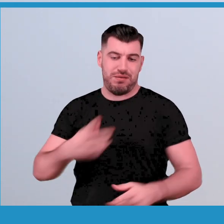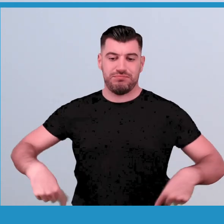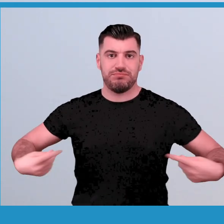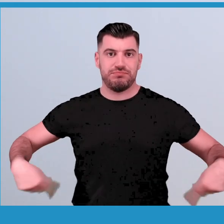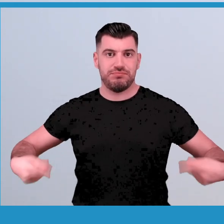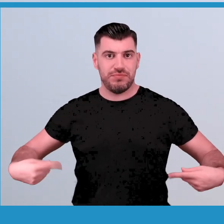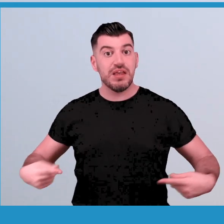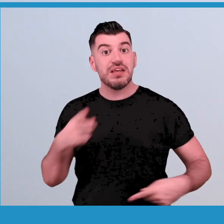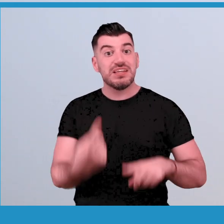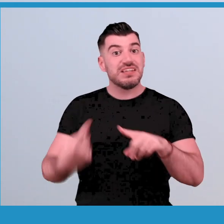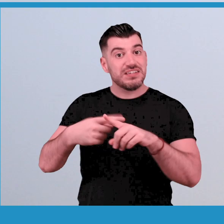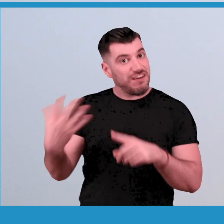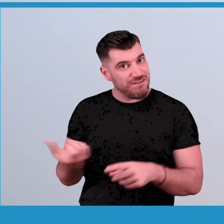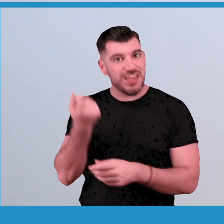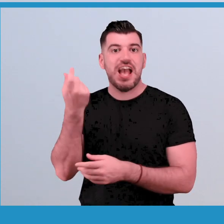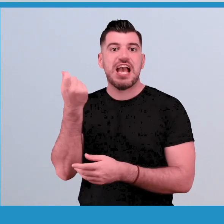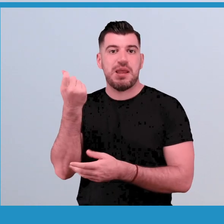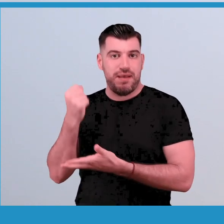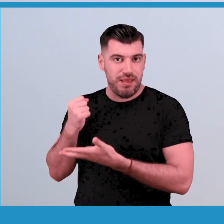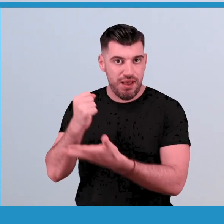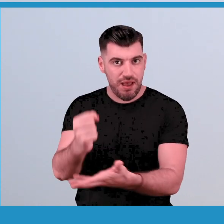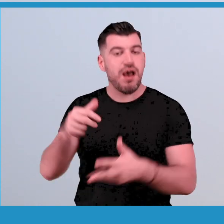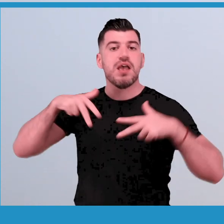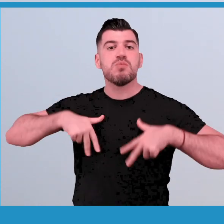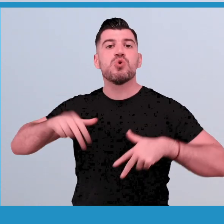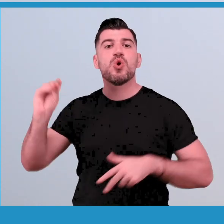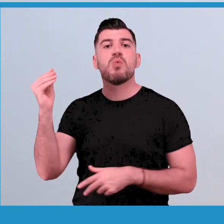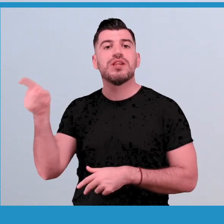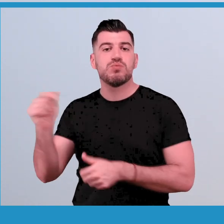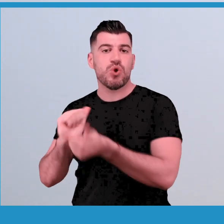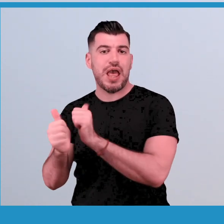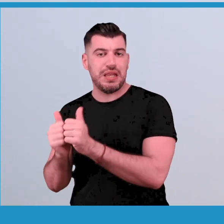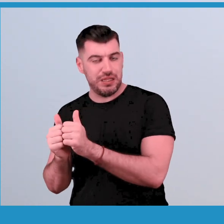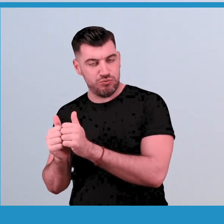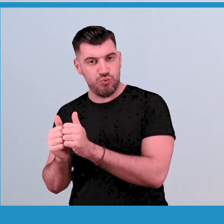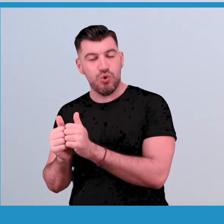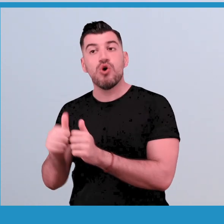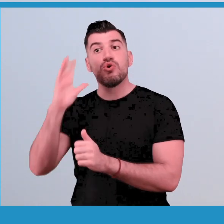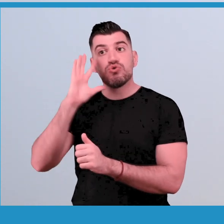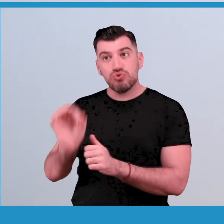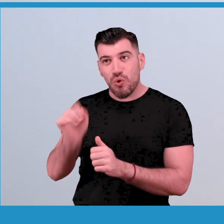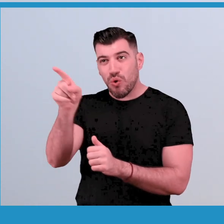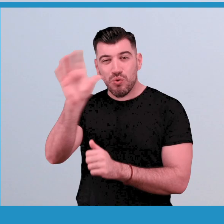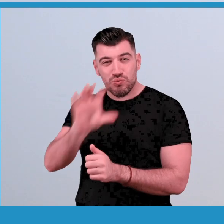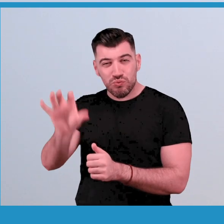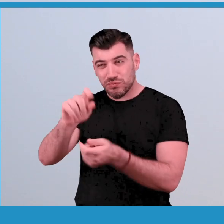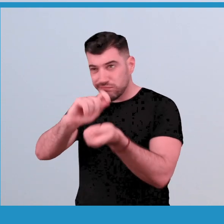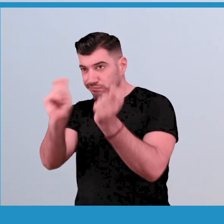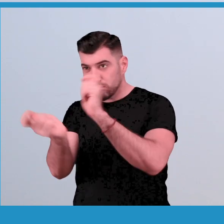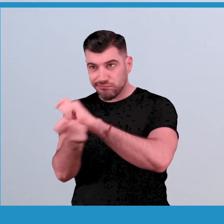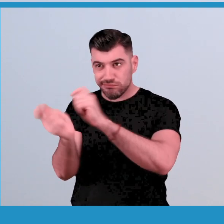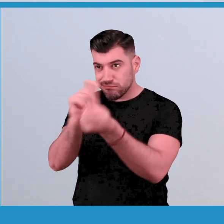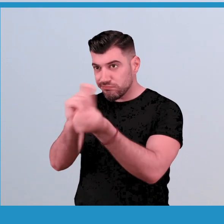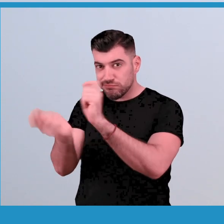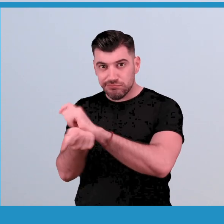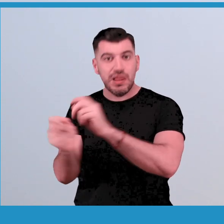και εξασφάλισε χρηματοδότηση από το Υπουργείο Πολιτισμού και Αθλητισμού για να κάνει κινήσεις προσβασιμότητας και